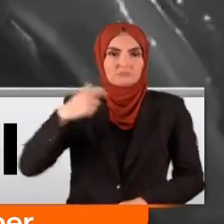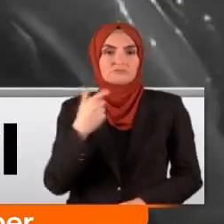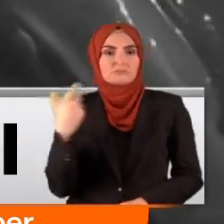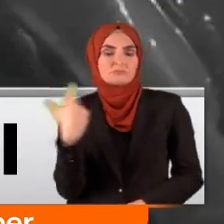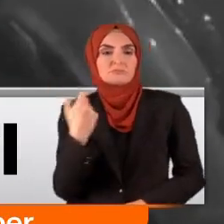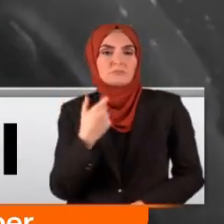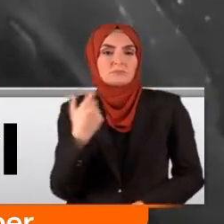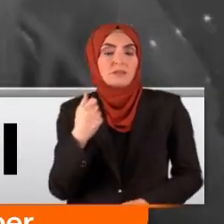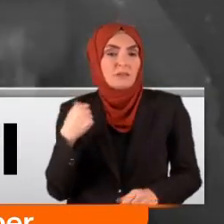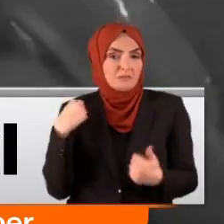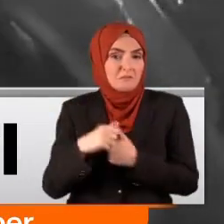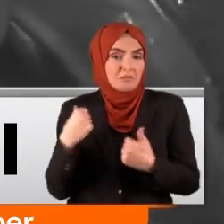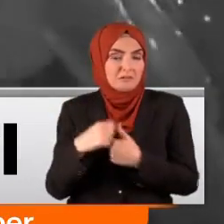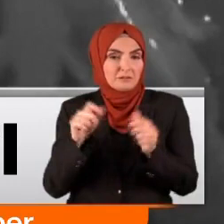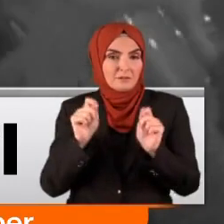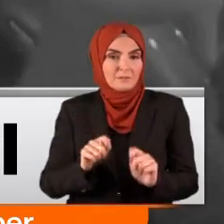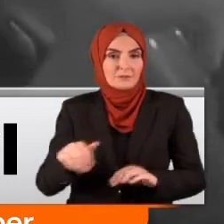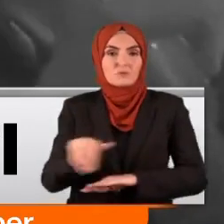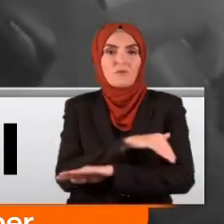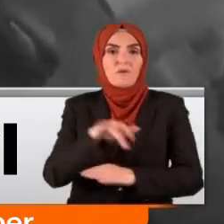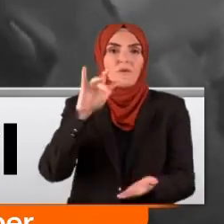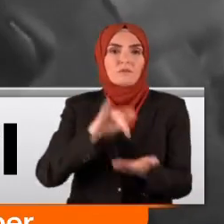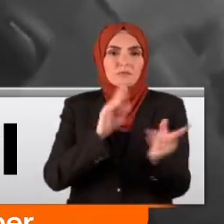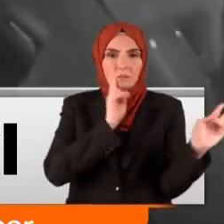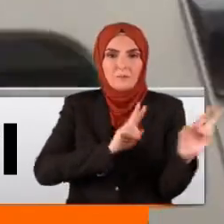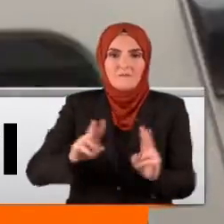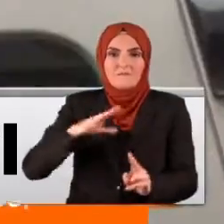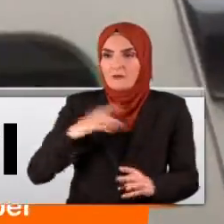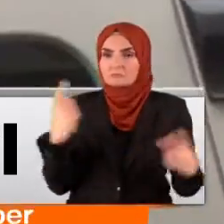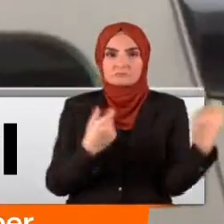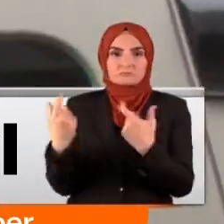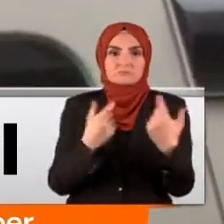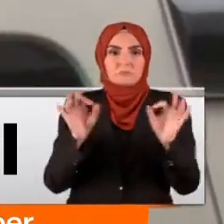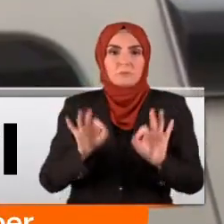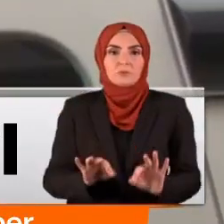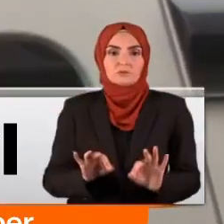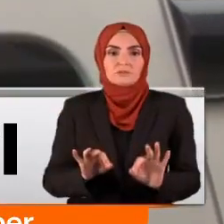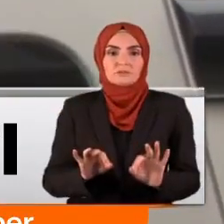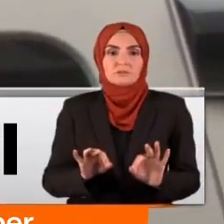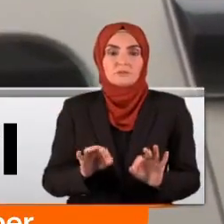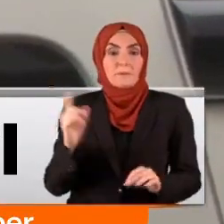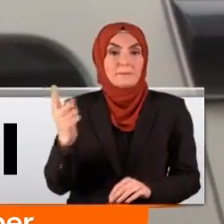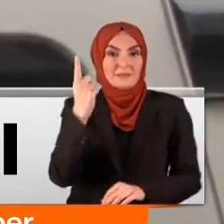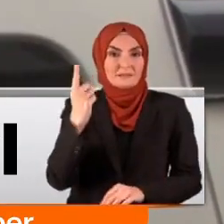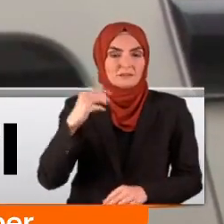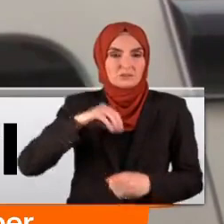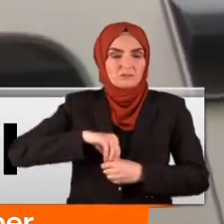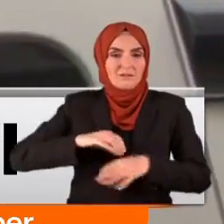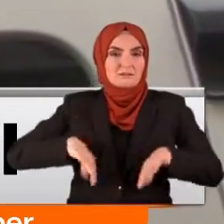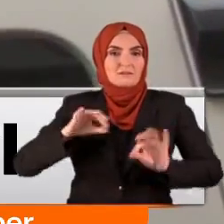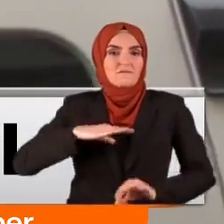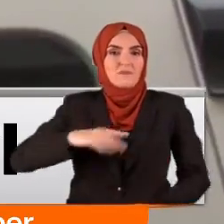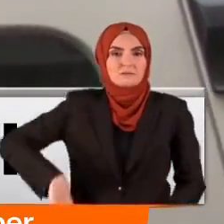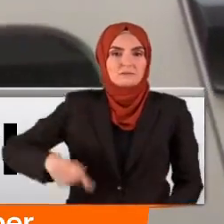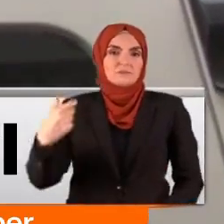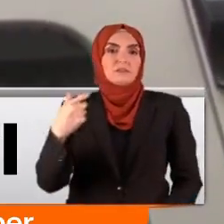peşe ateşledi. Sokak ortasında herkesin gözü önünde çatışma çıktı. Bir tanesi hazırlıklıymış, elinde silah vardı. Diğeri de